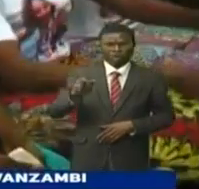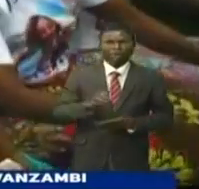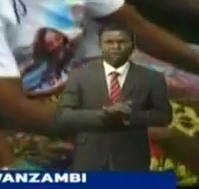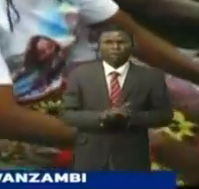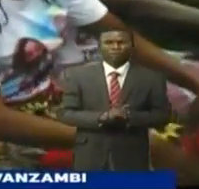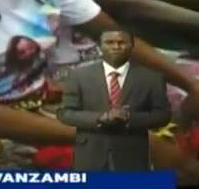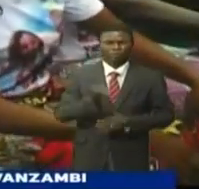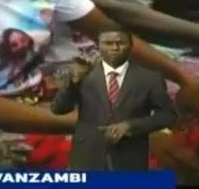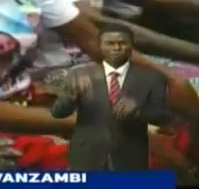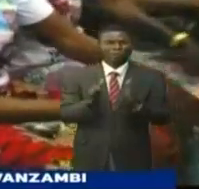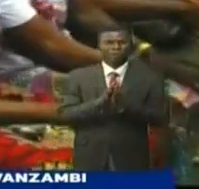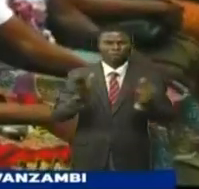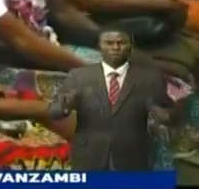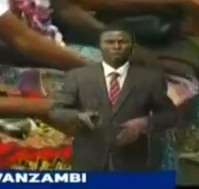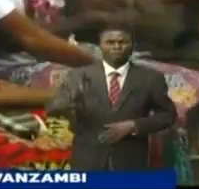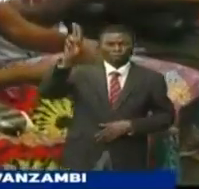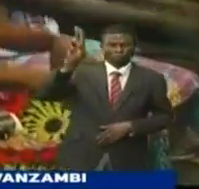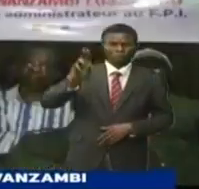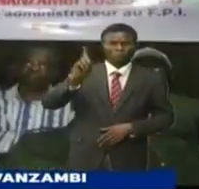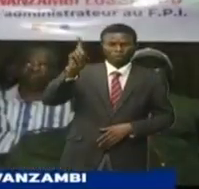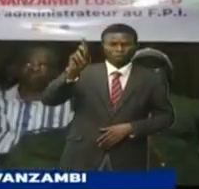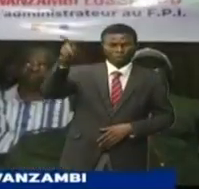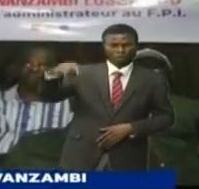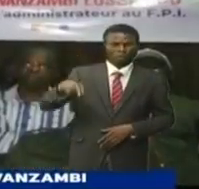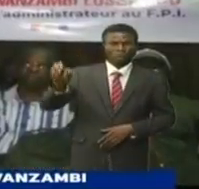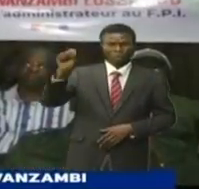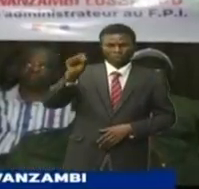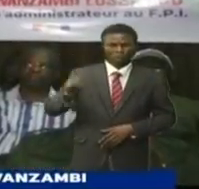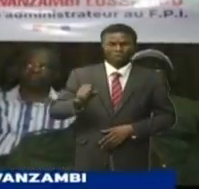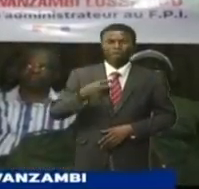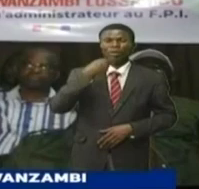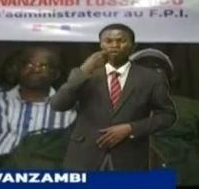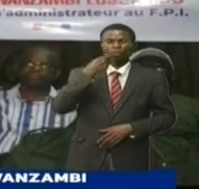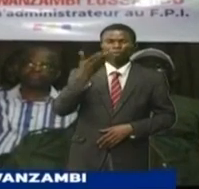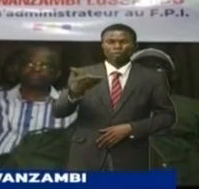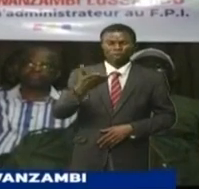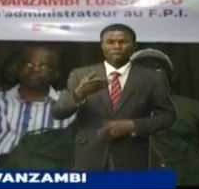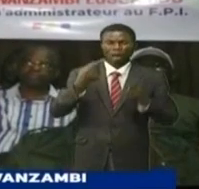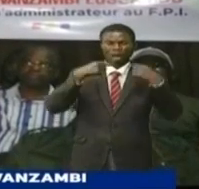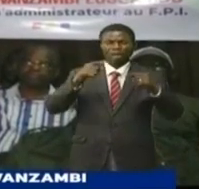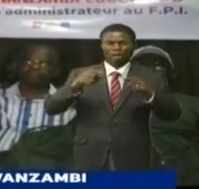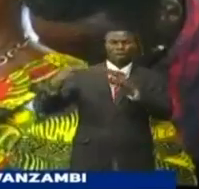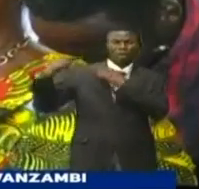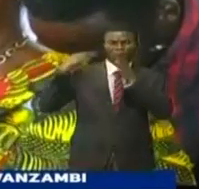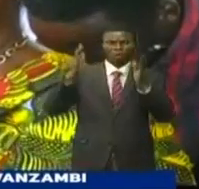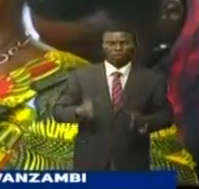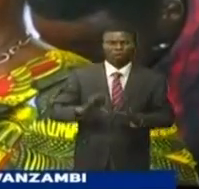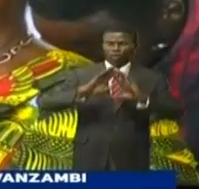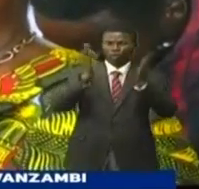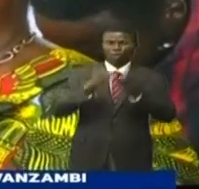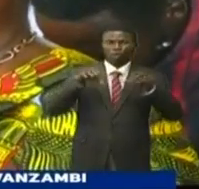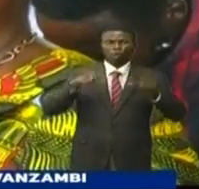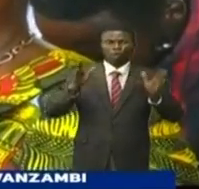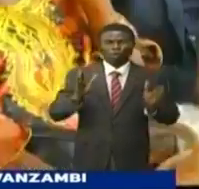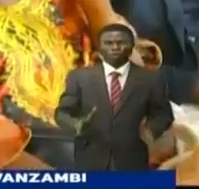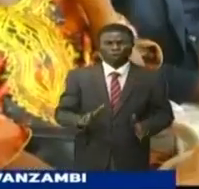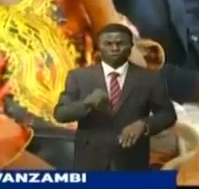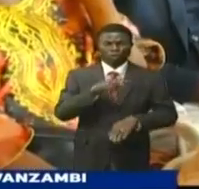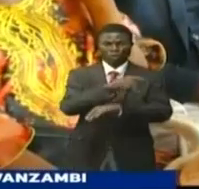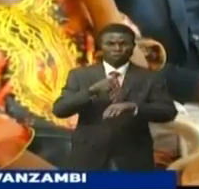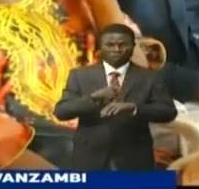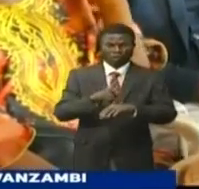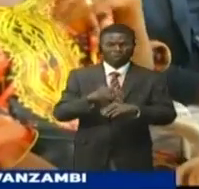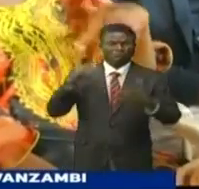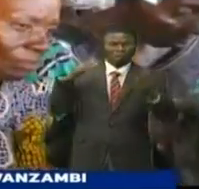le secrétaire général des ludps Augustin Kabuya a pris la parole pour rappeler la responsabilité de tout congolais en cette période